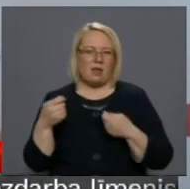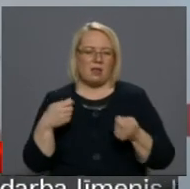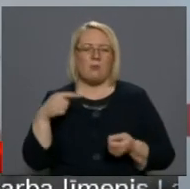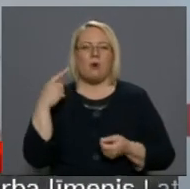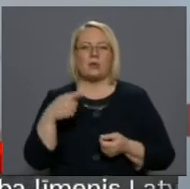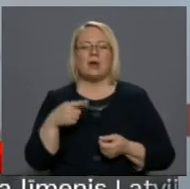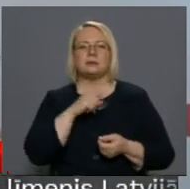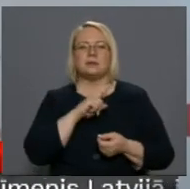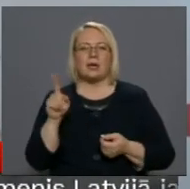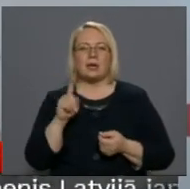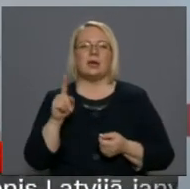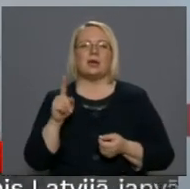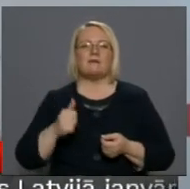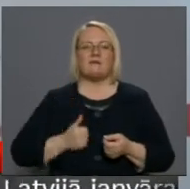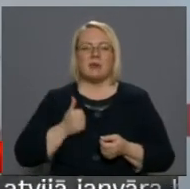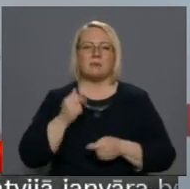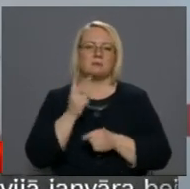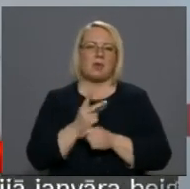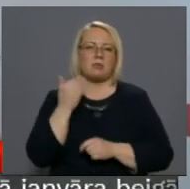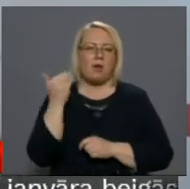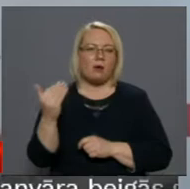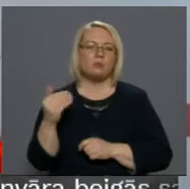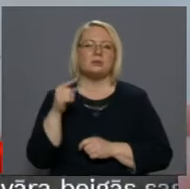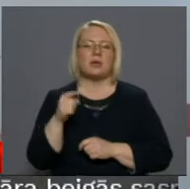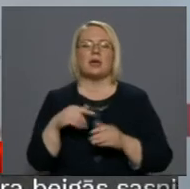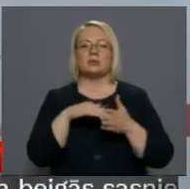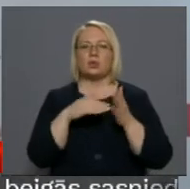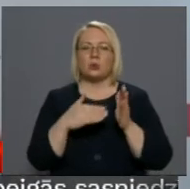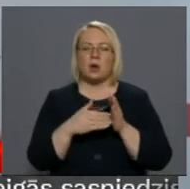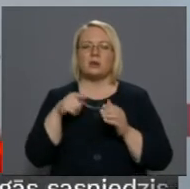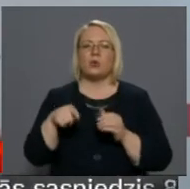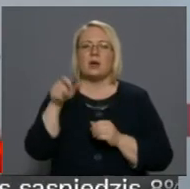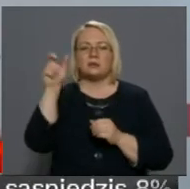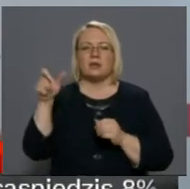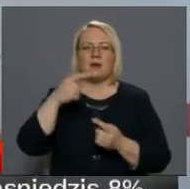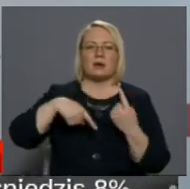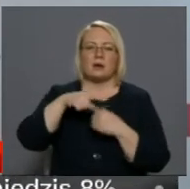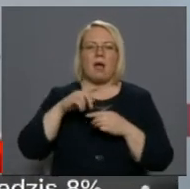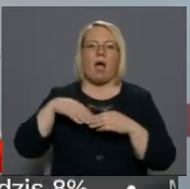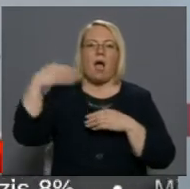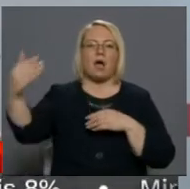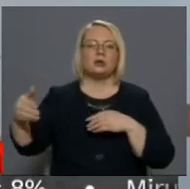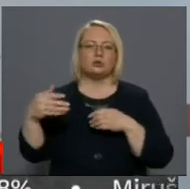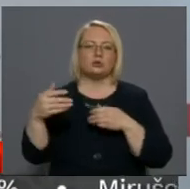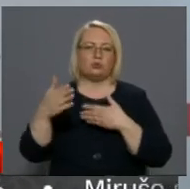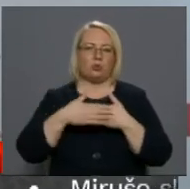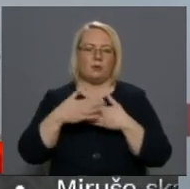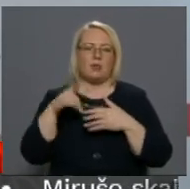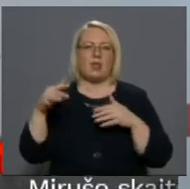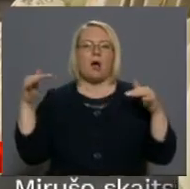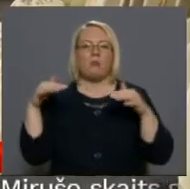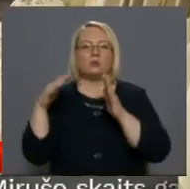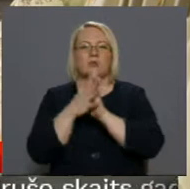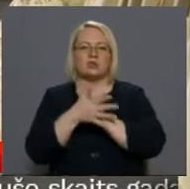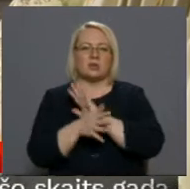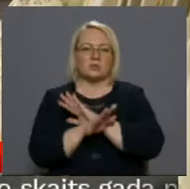ir komersantu pienākums, tad šajā situācijā arī to plūsmu tadēs durvīm vadīt, ja, lai šīta pulcēšanās